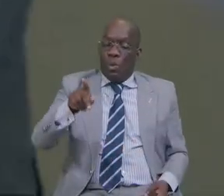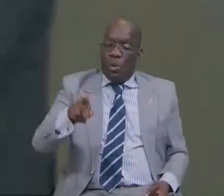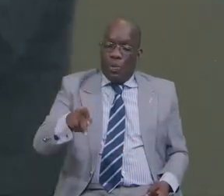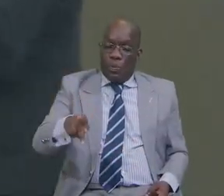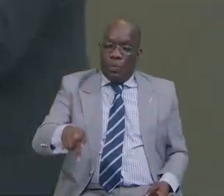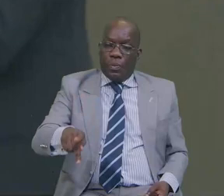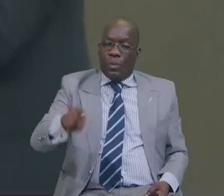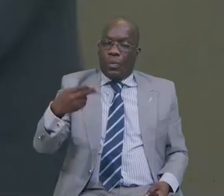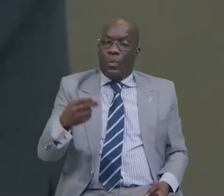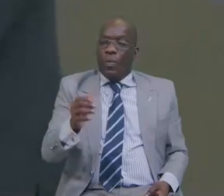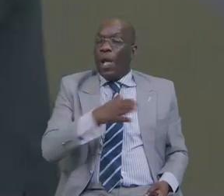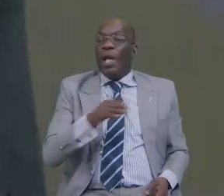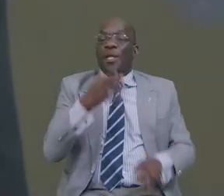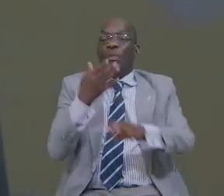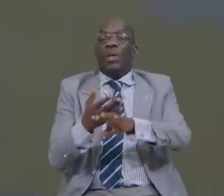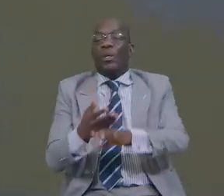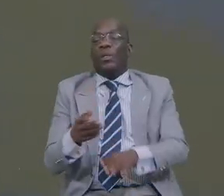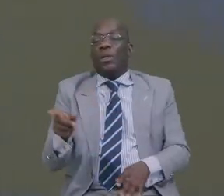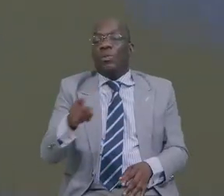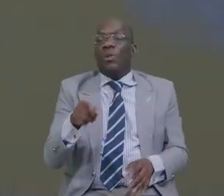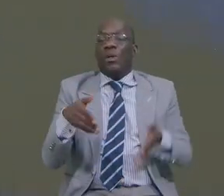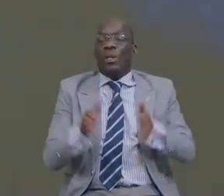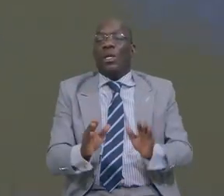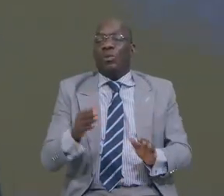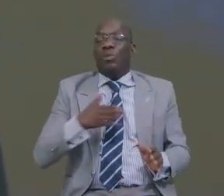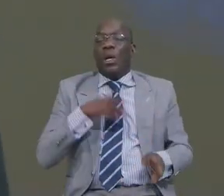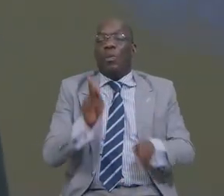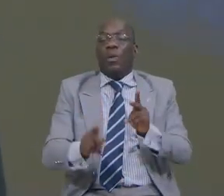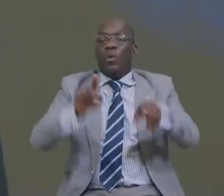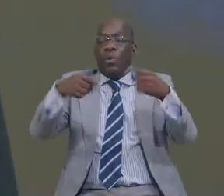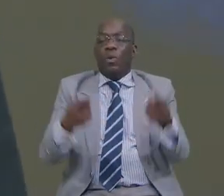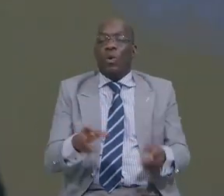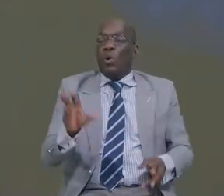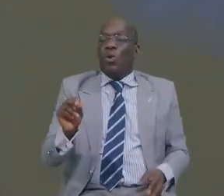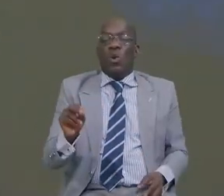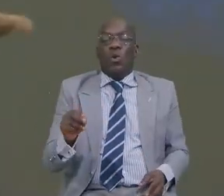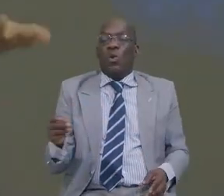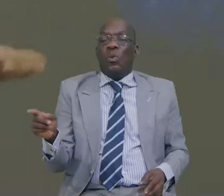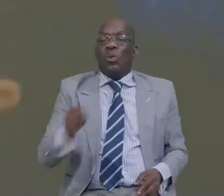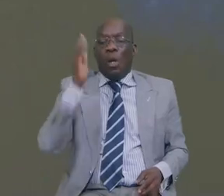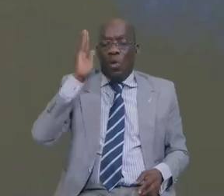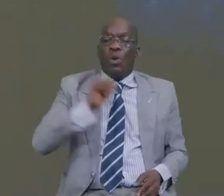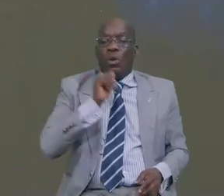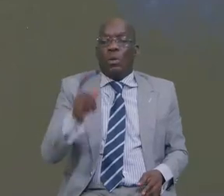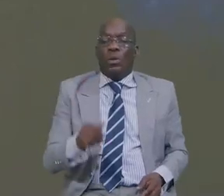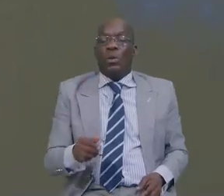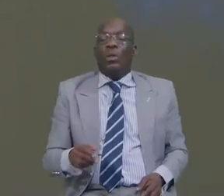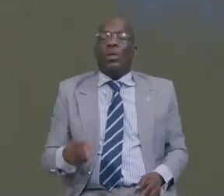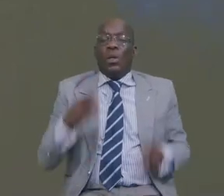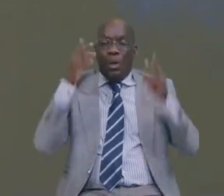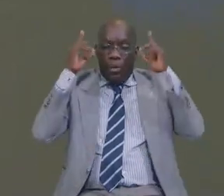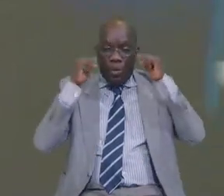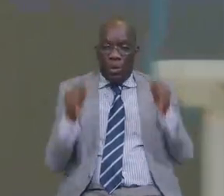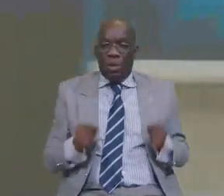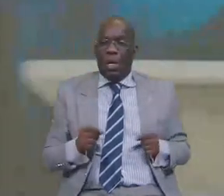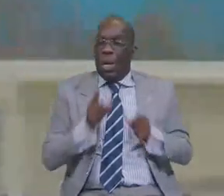Pharaon. Laisse mon peuple aller. Non, ils n'iront pas. Moi, je ne veux pas. C'est comme ça, Moïse aussi